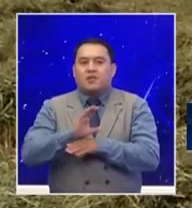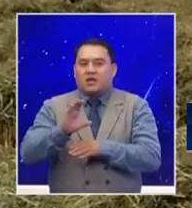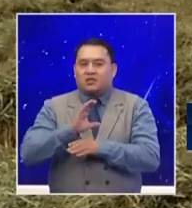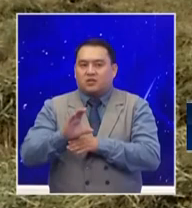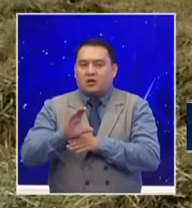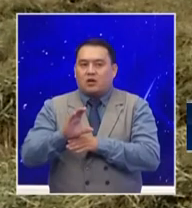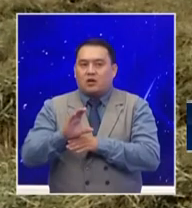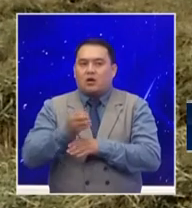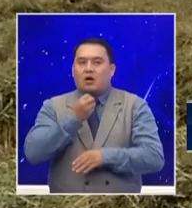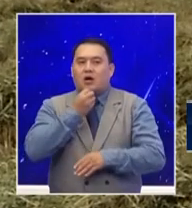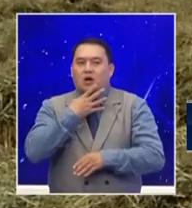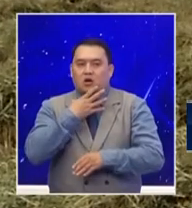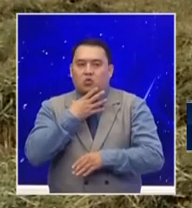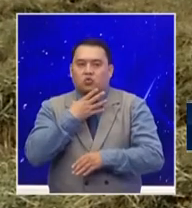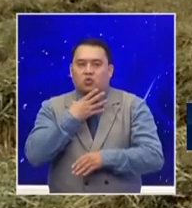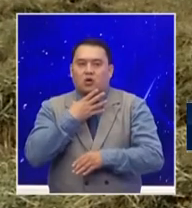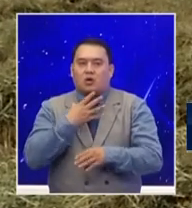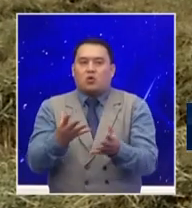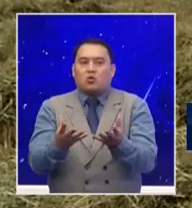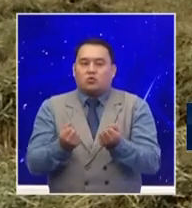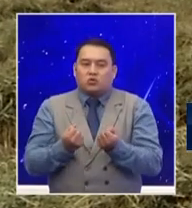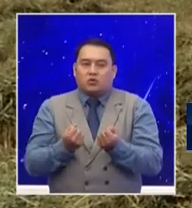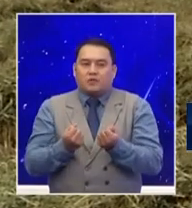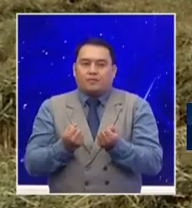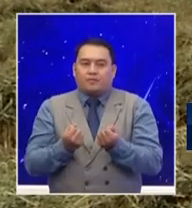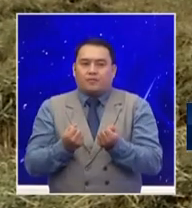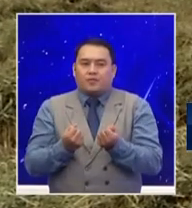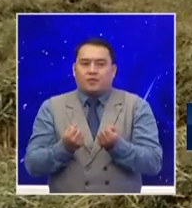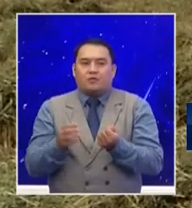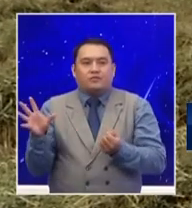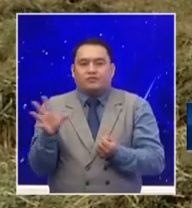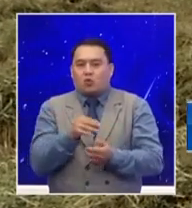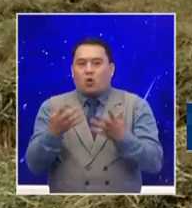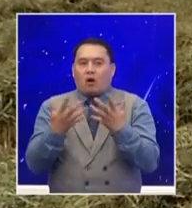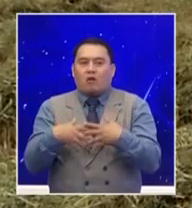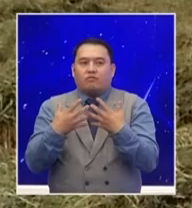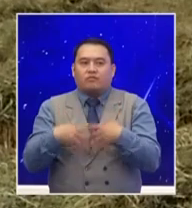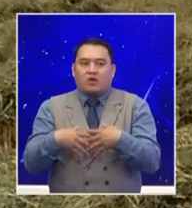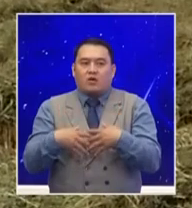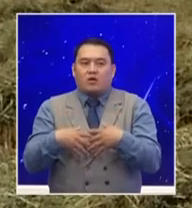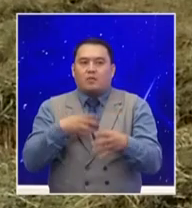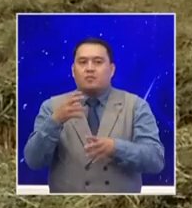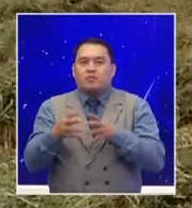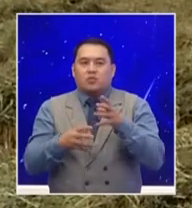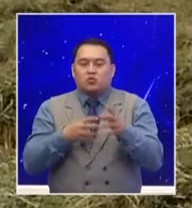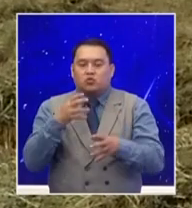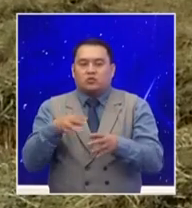мы получаем хороший урожай. Все автоматизировано, соответствует мировым